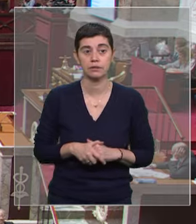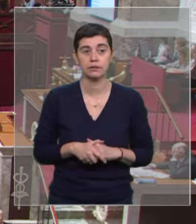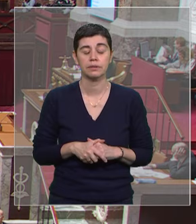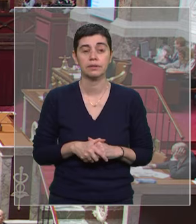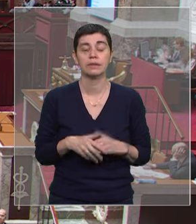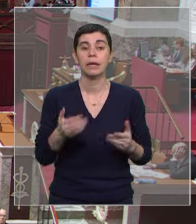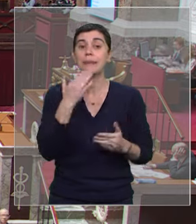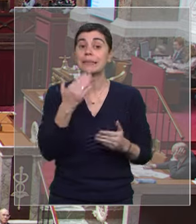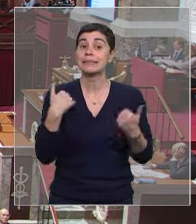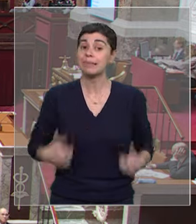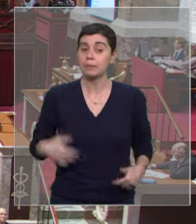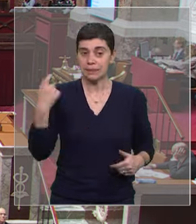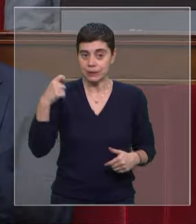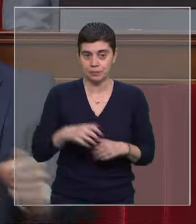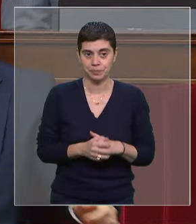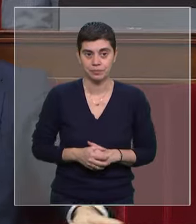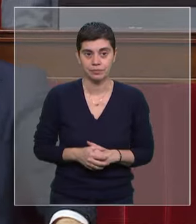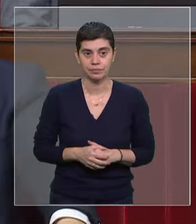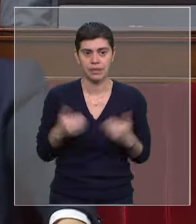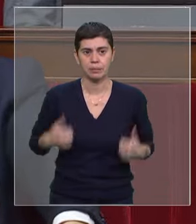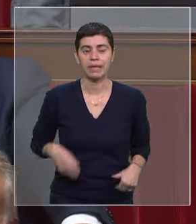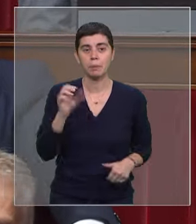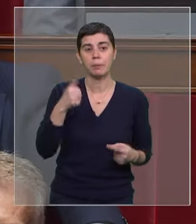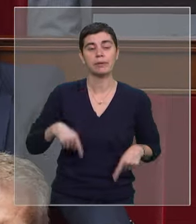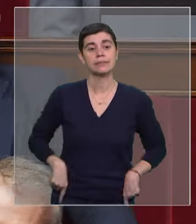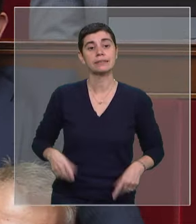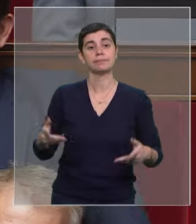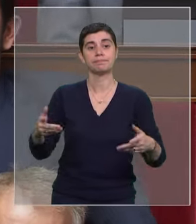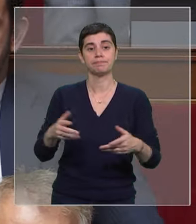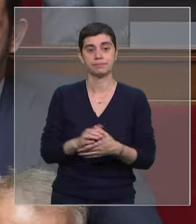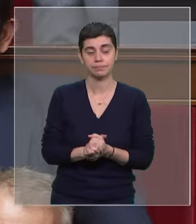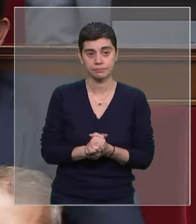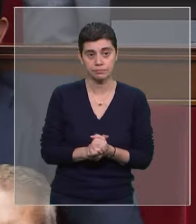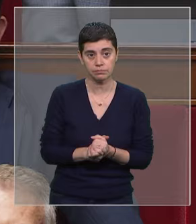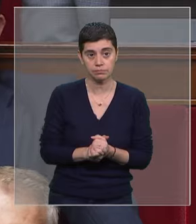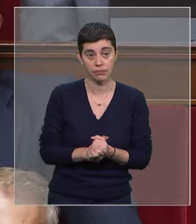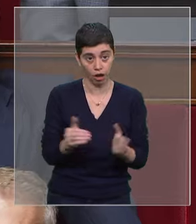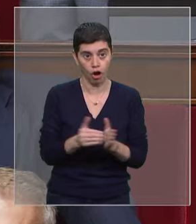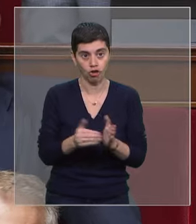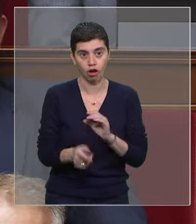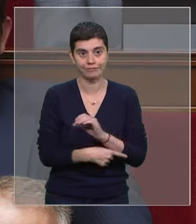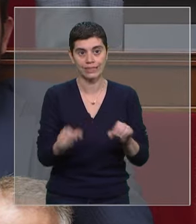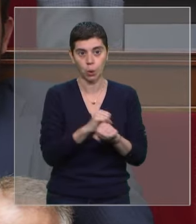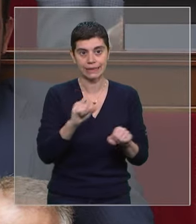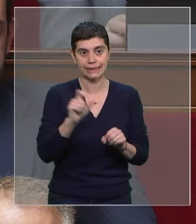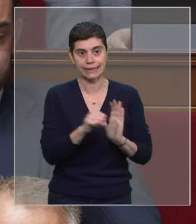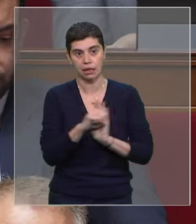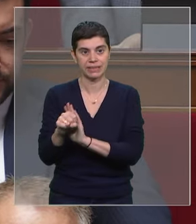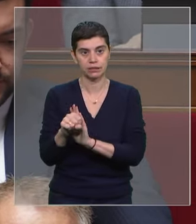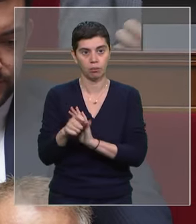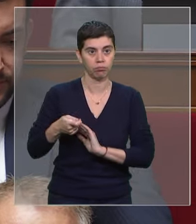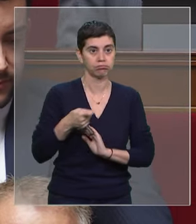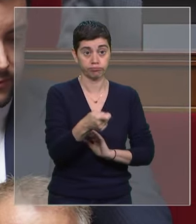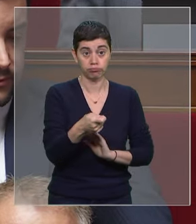Merci Madame la Présidente. Madame la Première Ministre, une nouvelle attaque terroriste islamiste, assumée